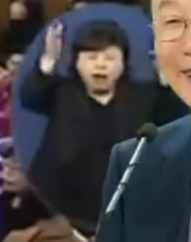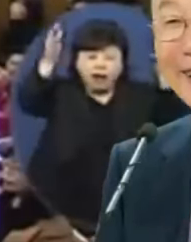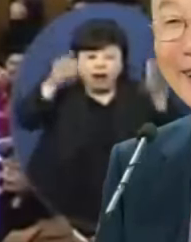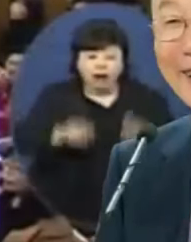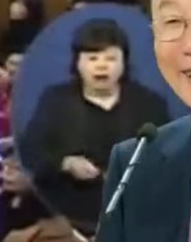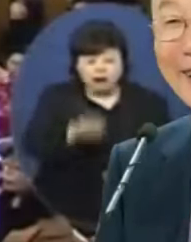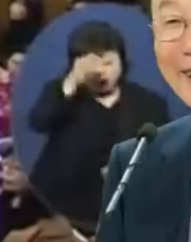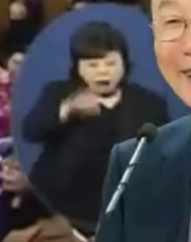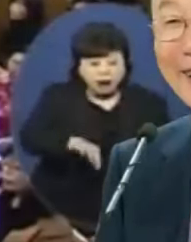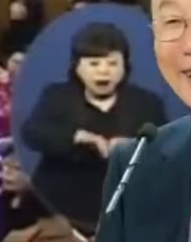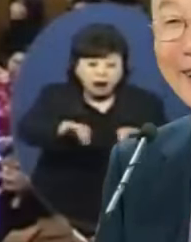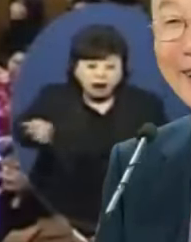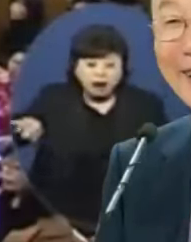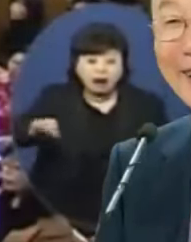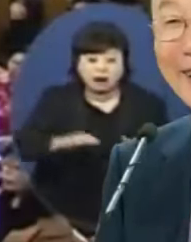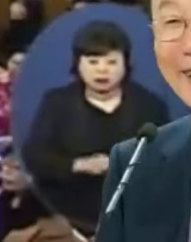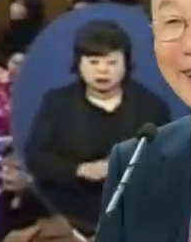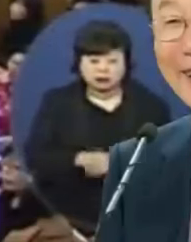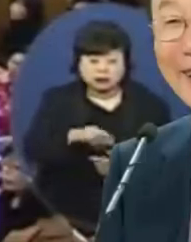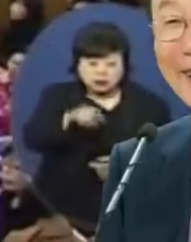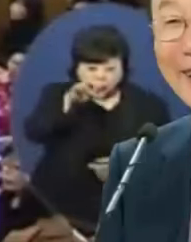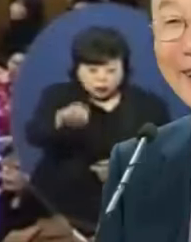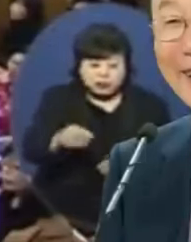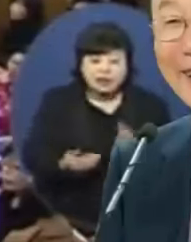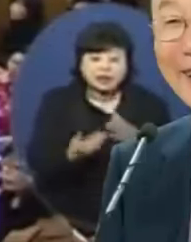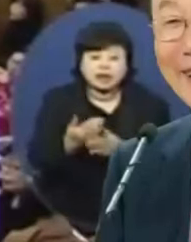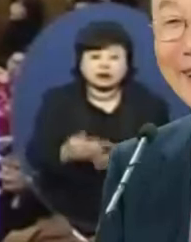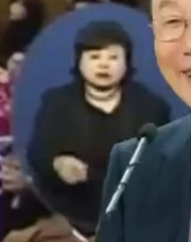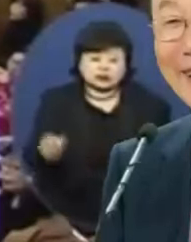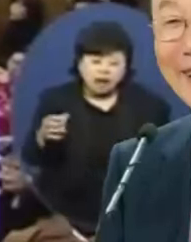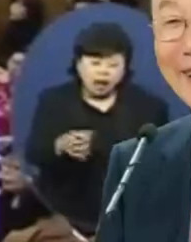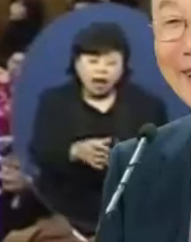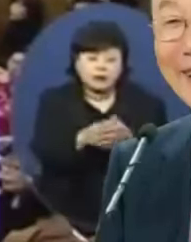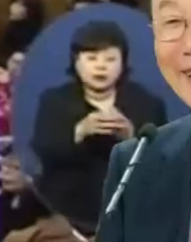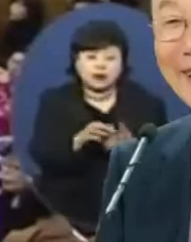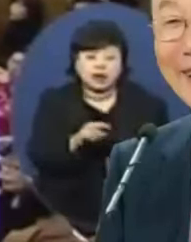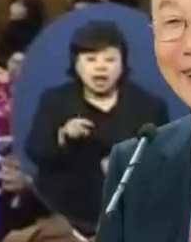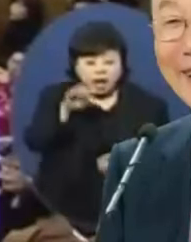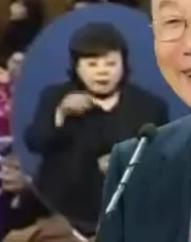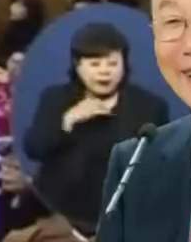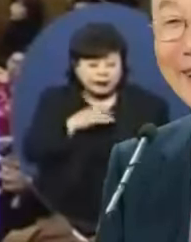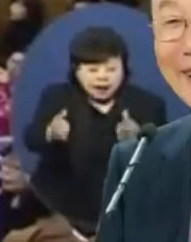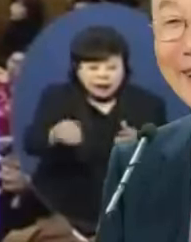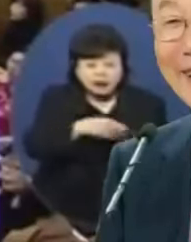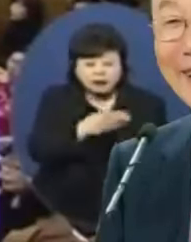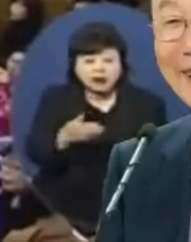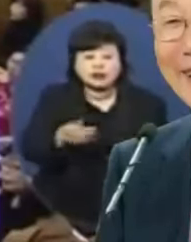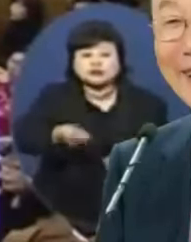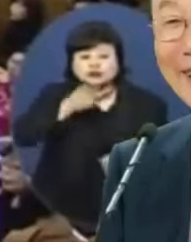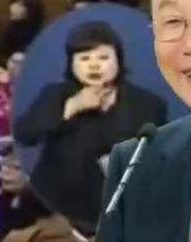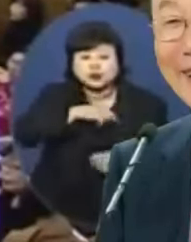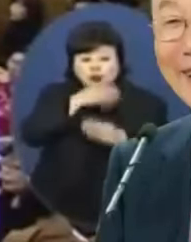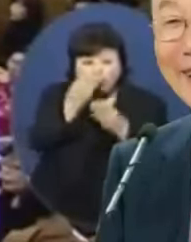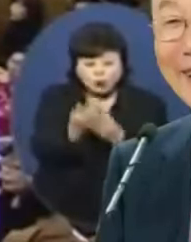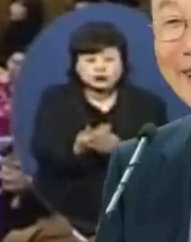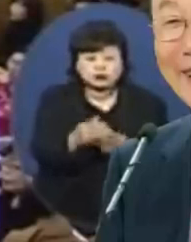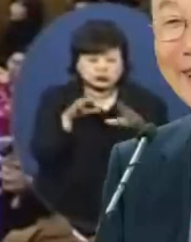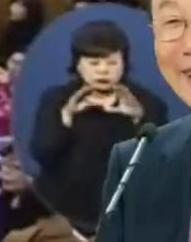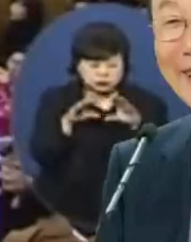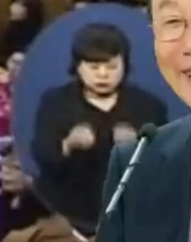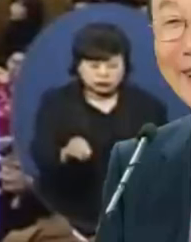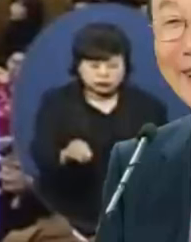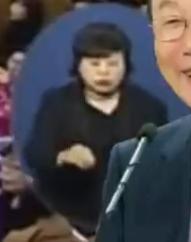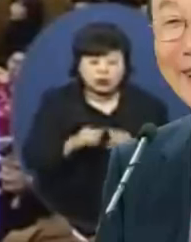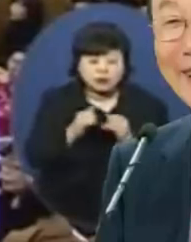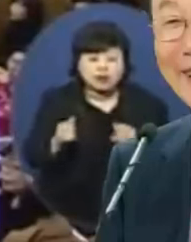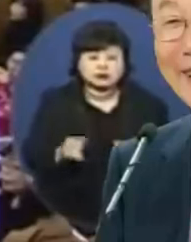가까운 매우 멀리 있는 아담성읍 변두리에 일어나 한 곳에 쌓이고 아라바의 바다 여매로 향하여 흘러가는 물은 온전히